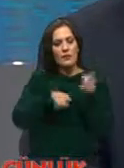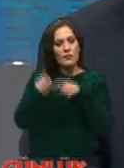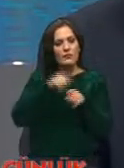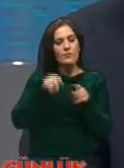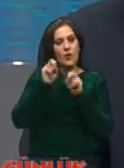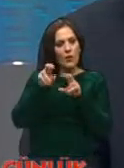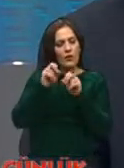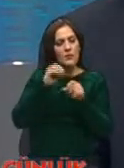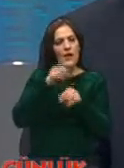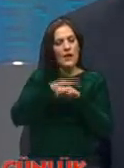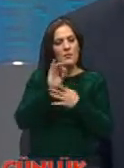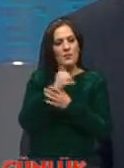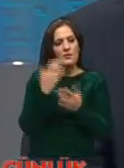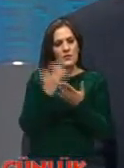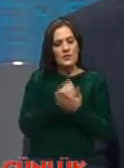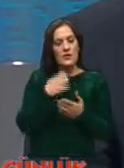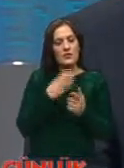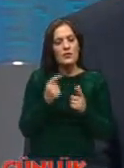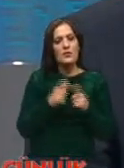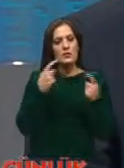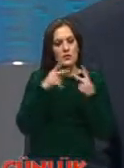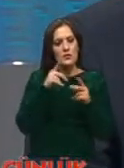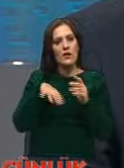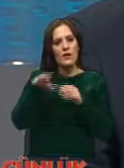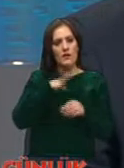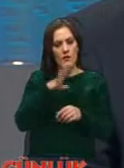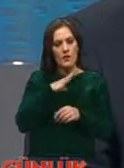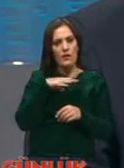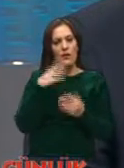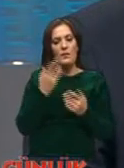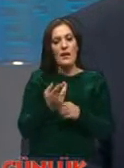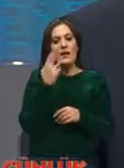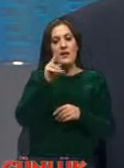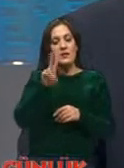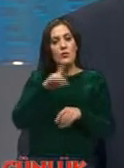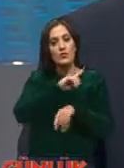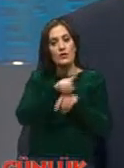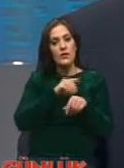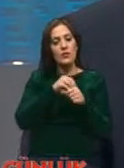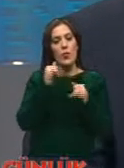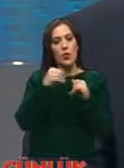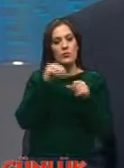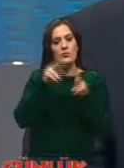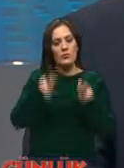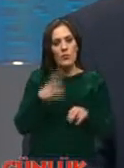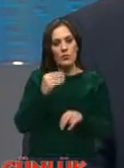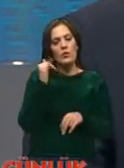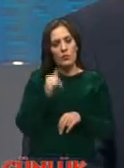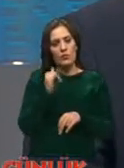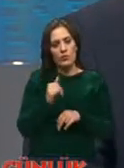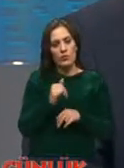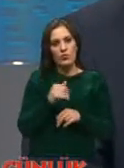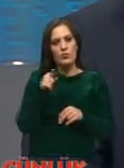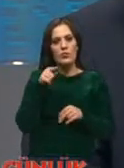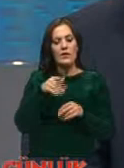koordinasyon, kazanlar. El becerisi kazanıyor. Yani kendini çok geliştirebileceği alanlar var. Ama 7/24'te oyunda geçiriyor olmak da kötü.